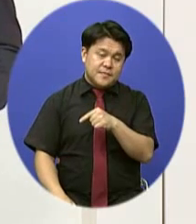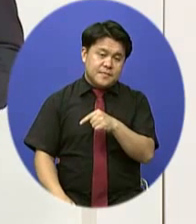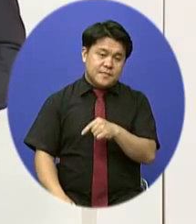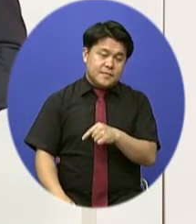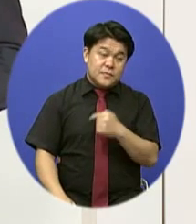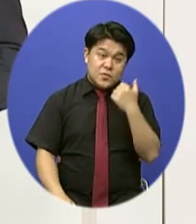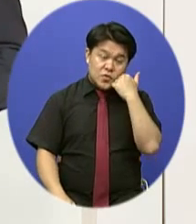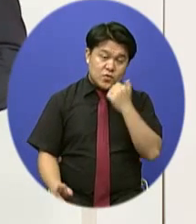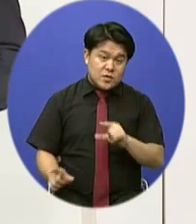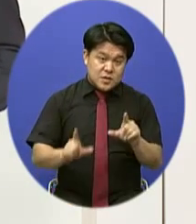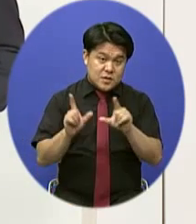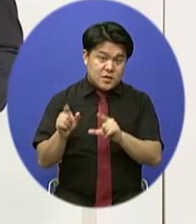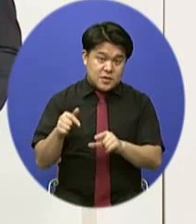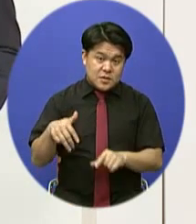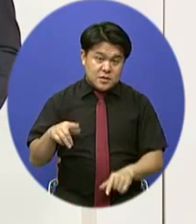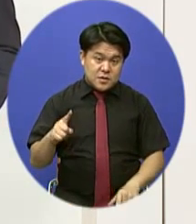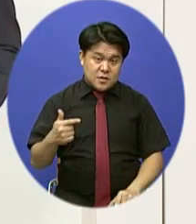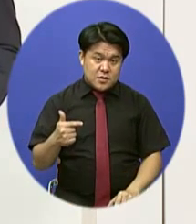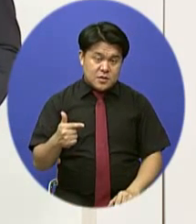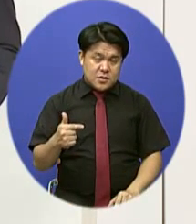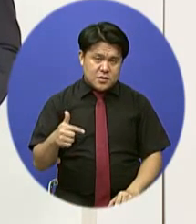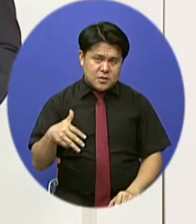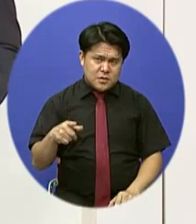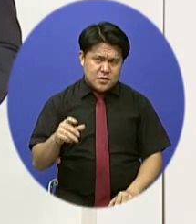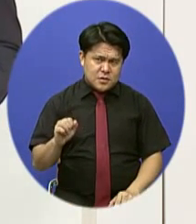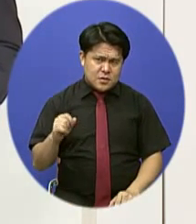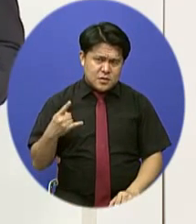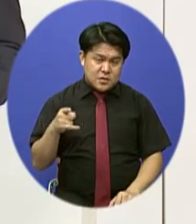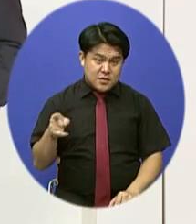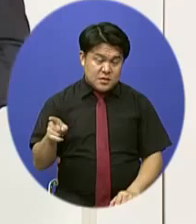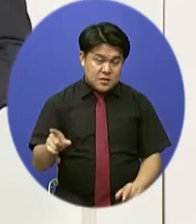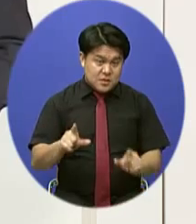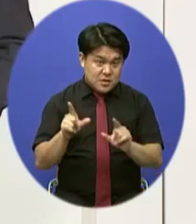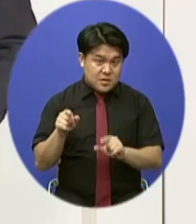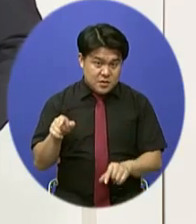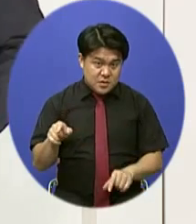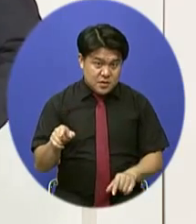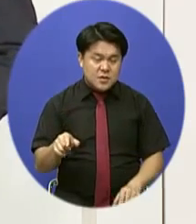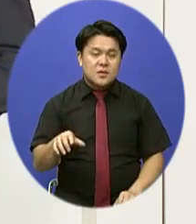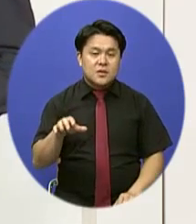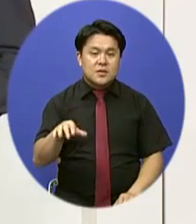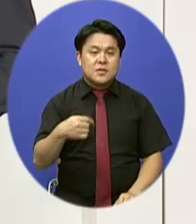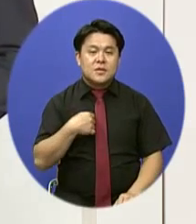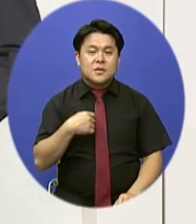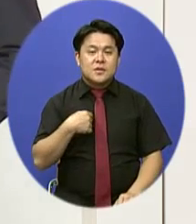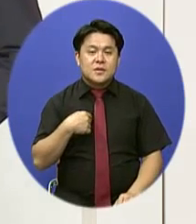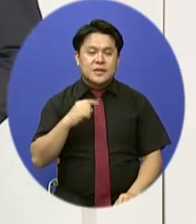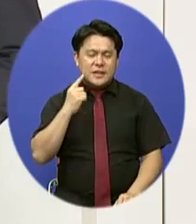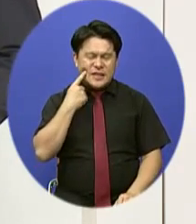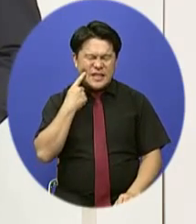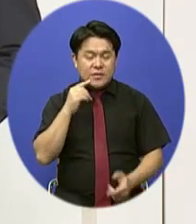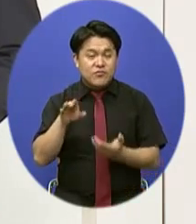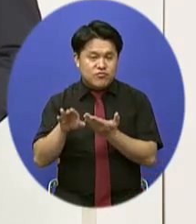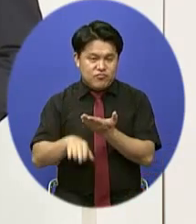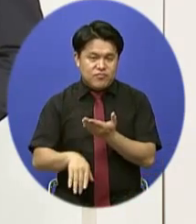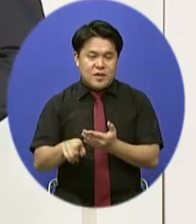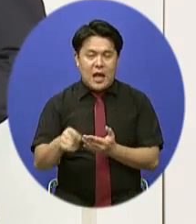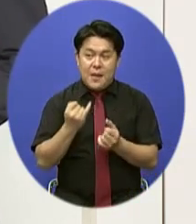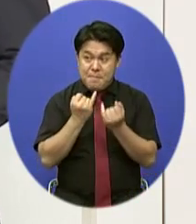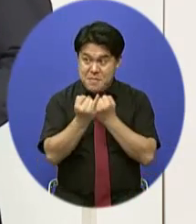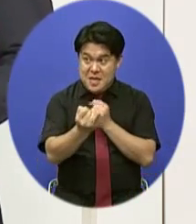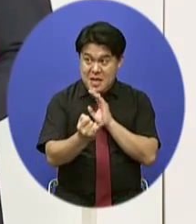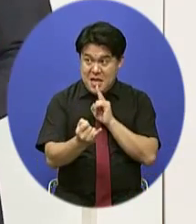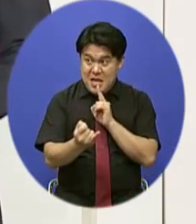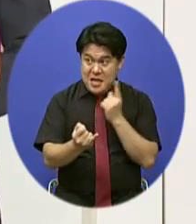고향이죠? 가수 청희 씨 아니죠? 네. 아 예. 어. 바로 그 제가 입반 후배 가수입니다. 아, 그 민.